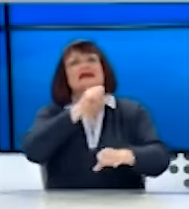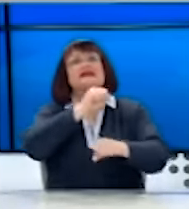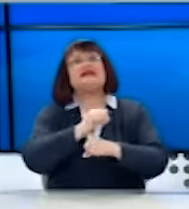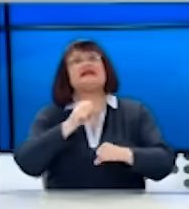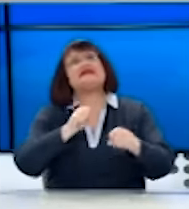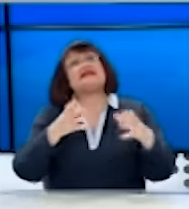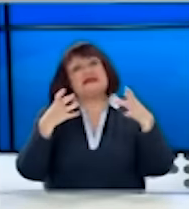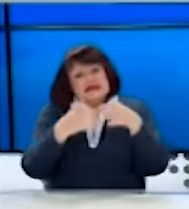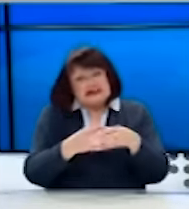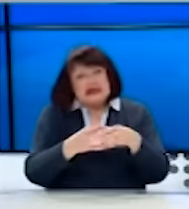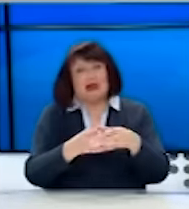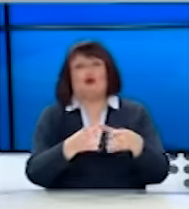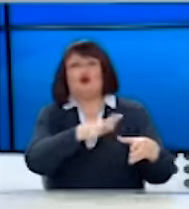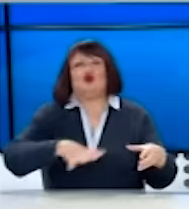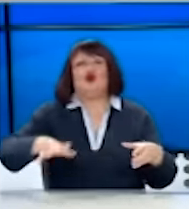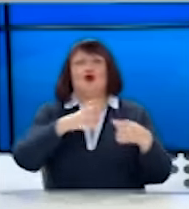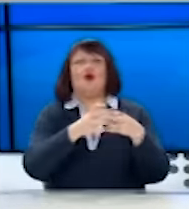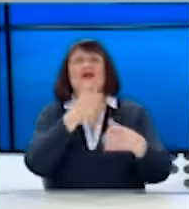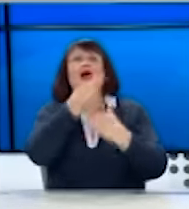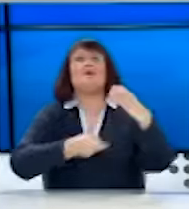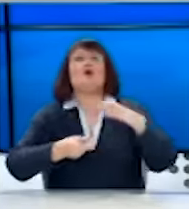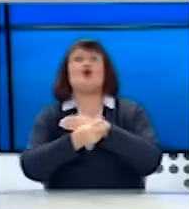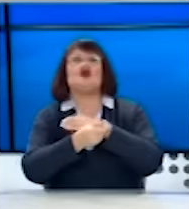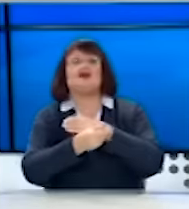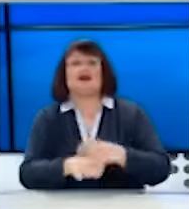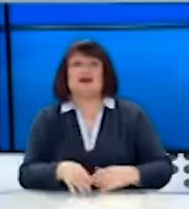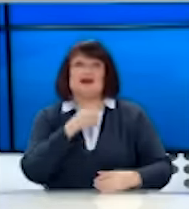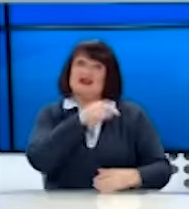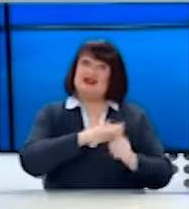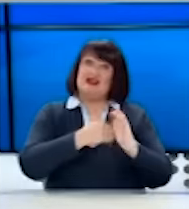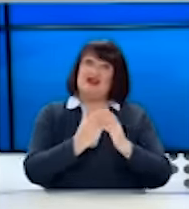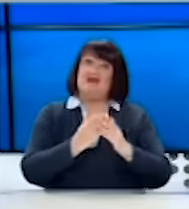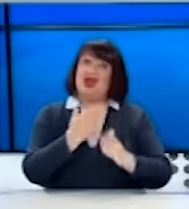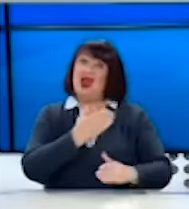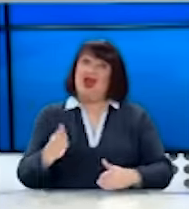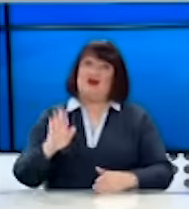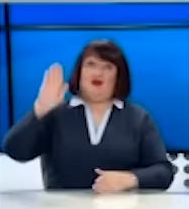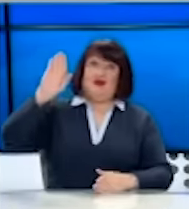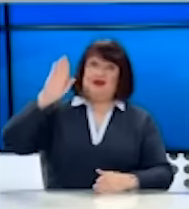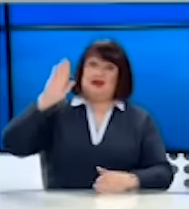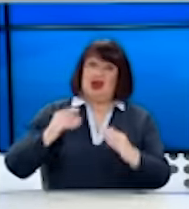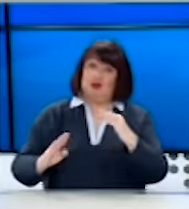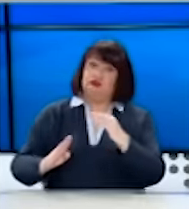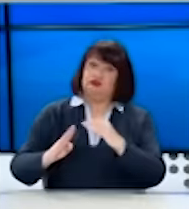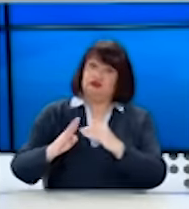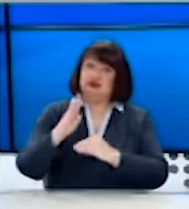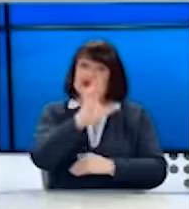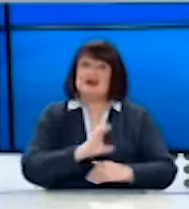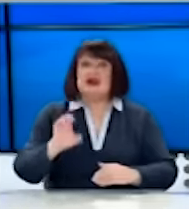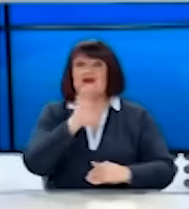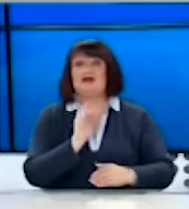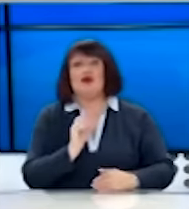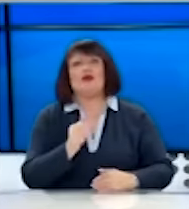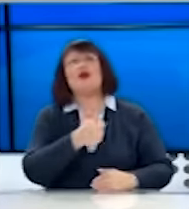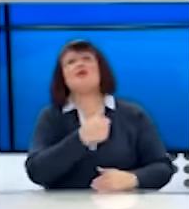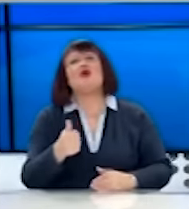τα άλλα, κόπτεστε και για την άνοδο της ακροδεξιάς στην Ευρώπη. Όμως και πάλι οι λαοί είναι οι